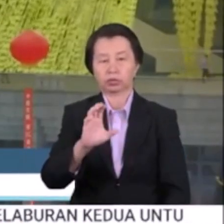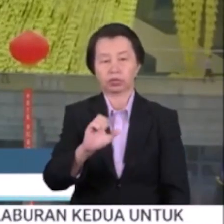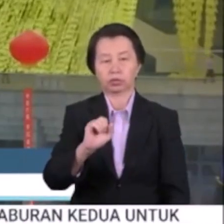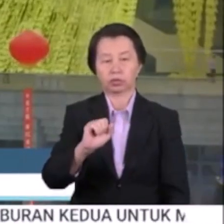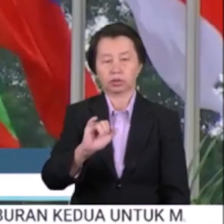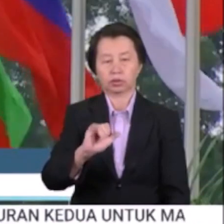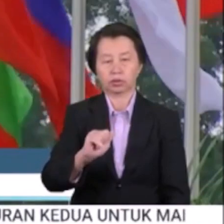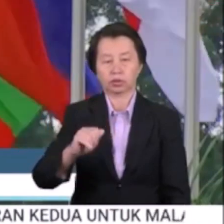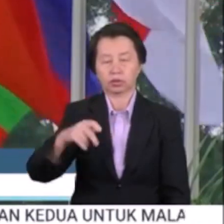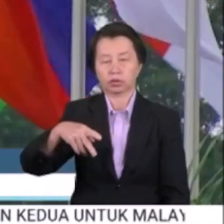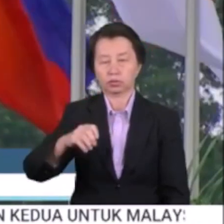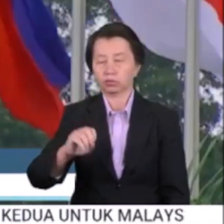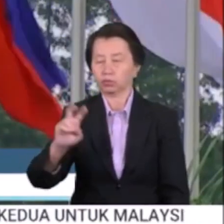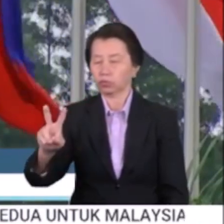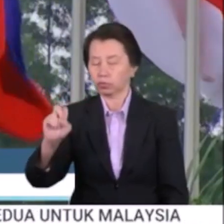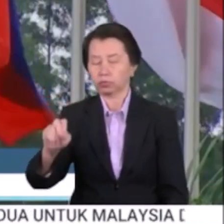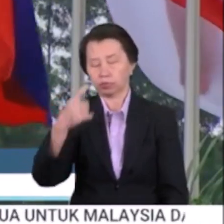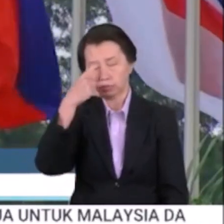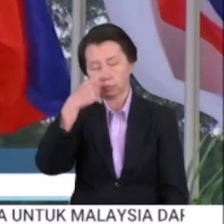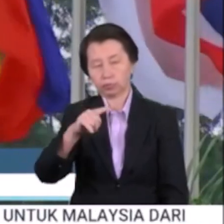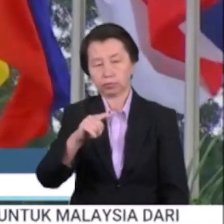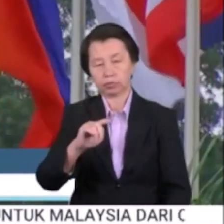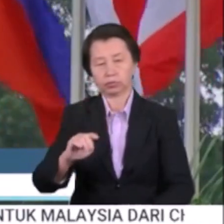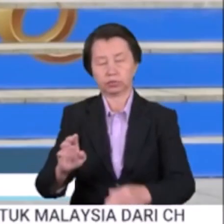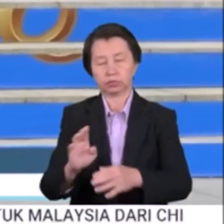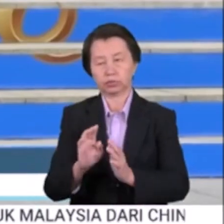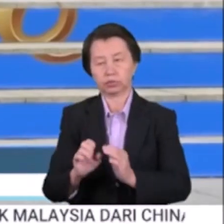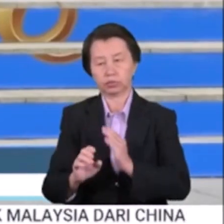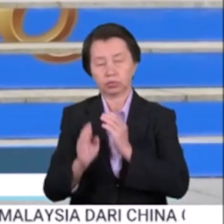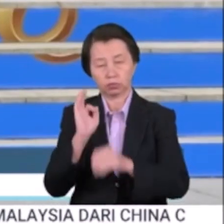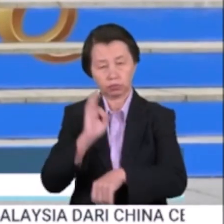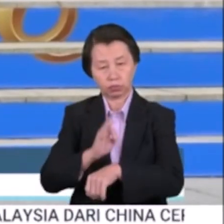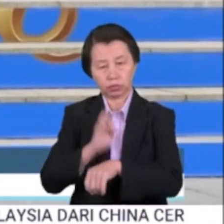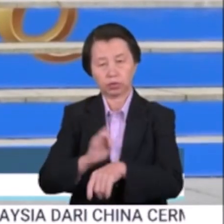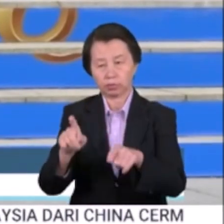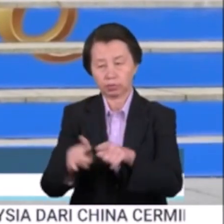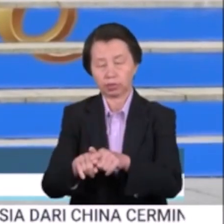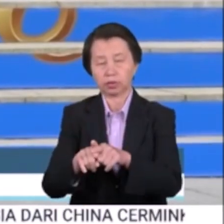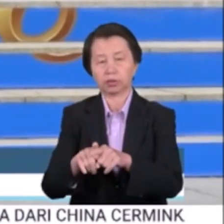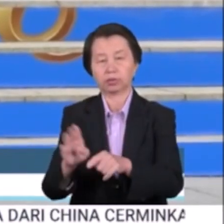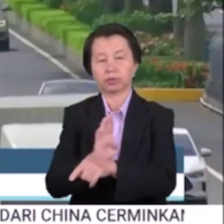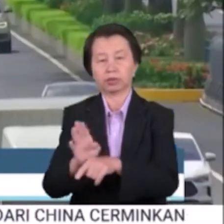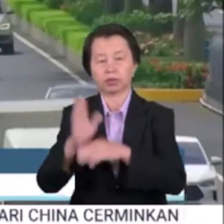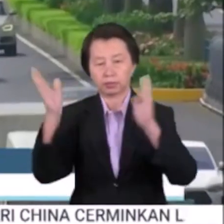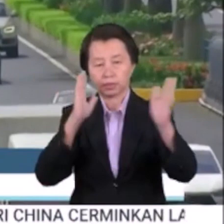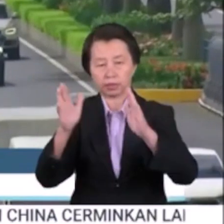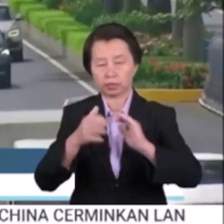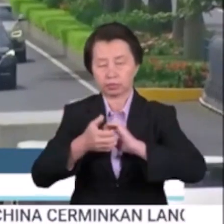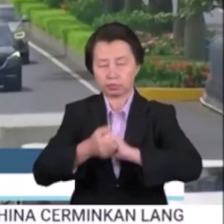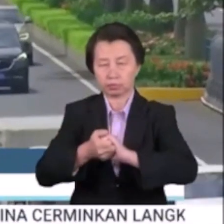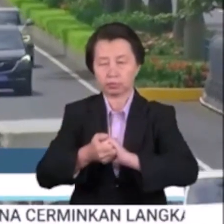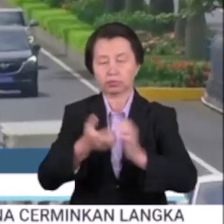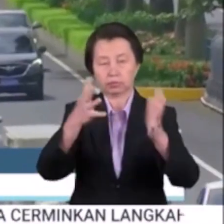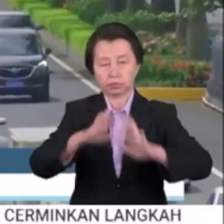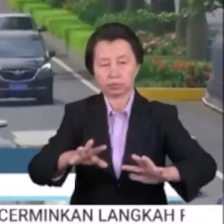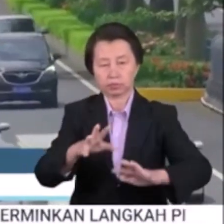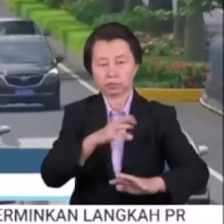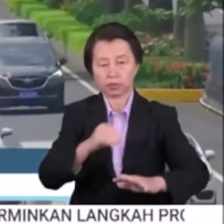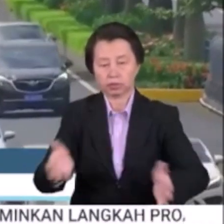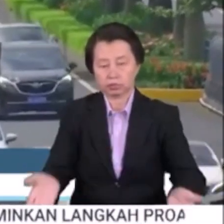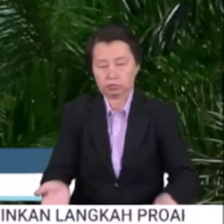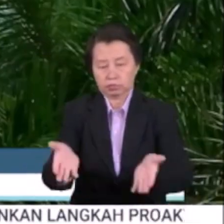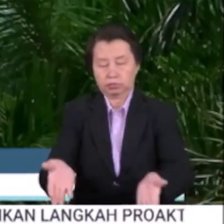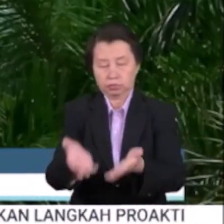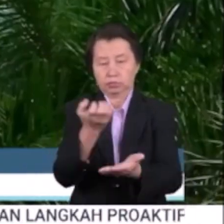akan terus berfungsi sebagai pemangkin perniagaan Malaysia, memupuk kerjasama perdagangan ASEAN selain merangsang